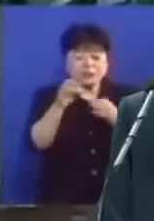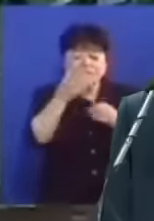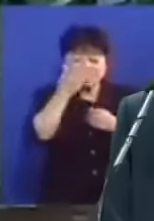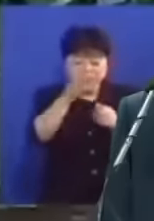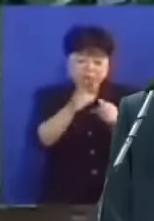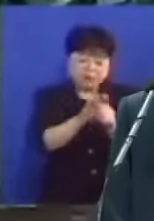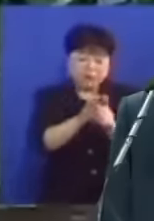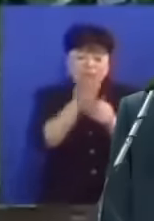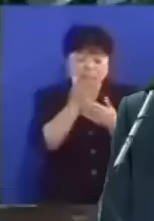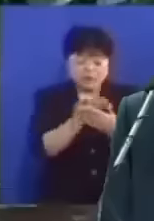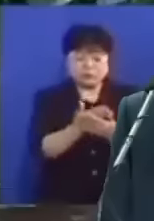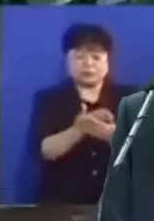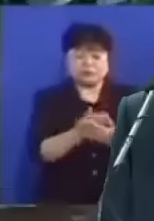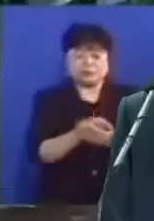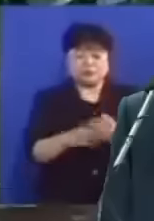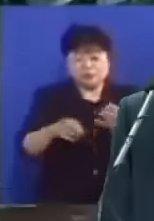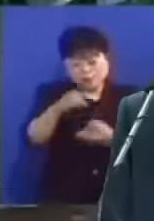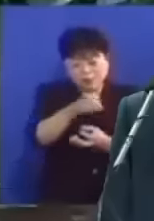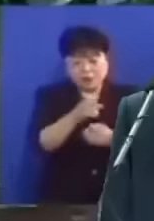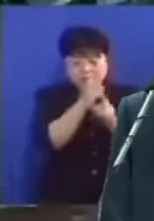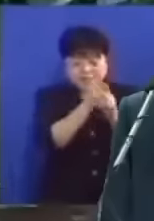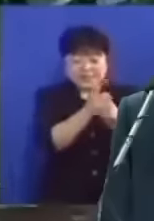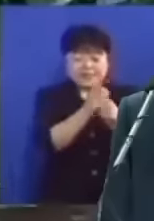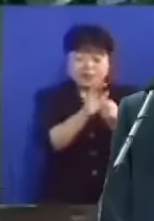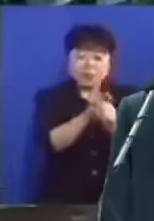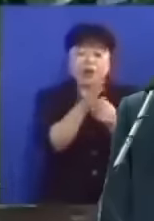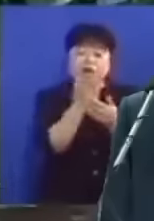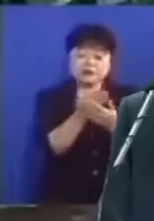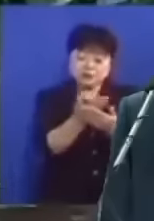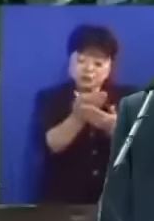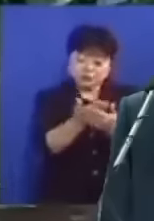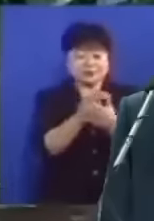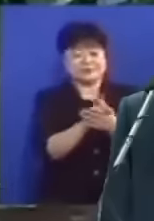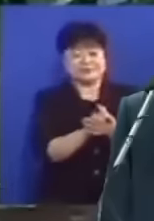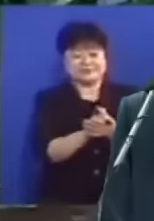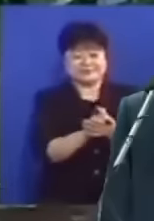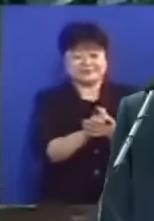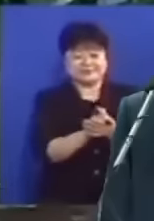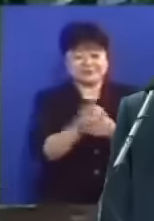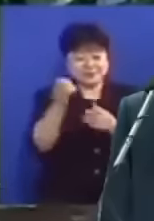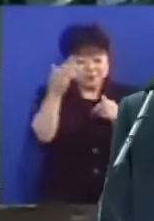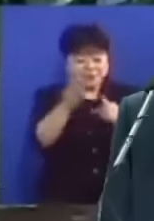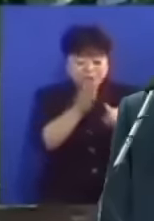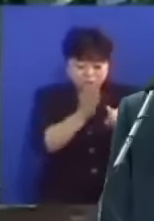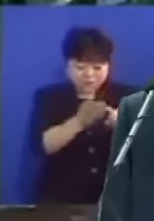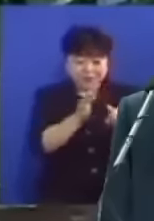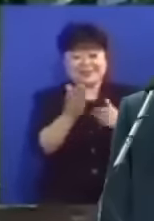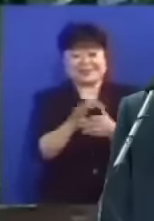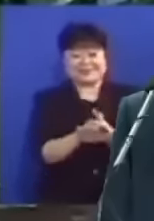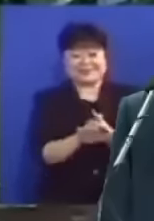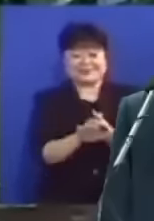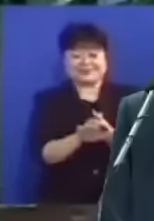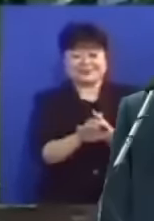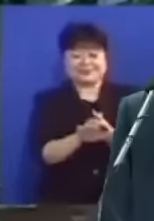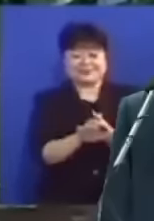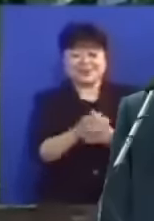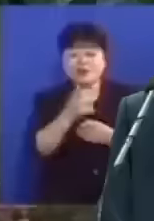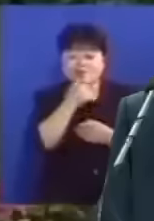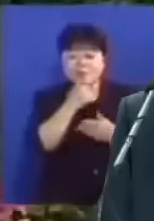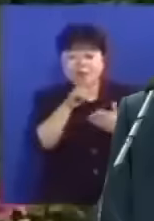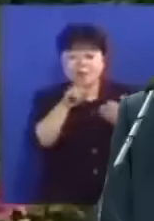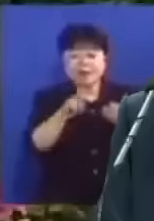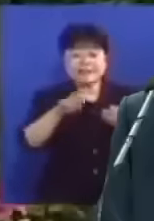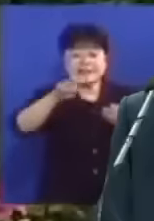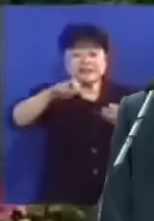찬미하게 해서 이 폭풍우를 이기고 나가게 해주시옵소서. 도와주시옵소서. 성령께 부탁해야 되는 것입니다. 로마서